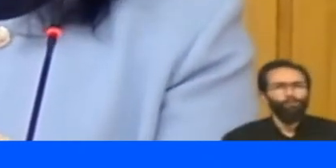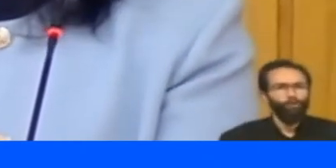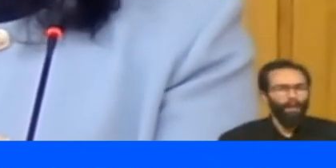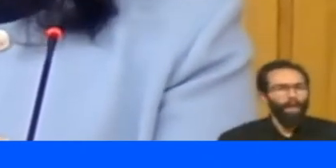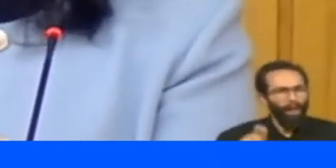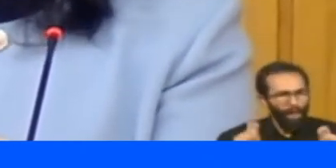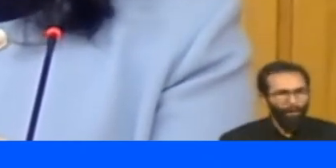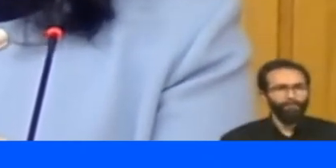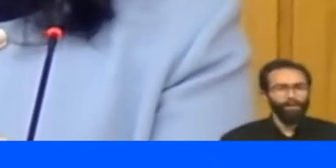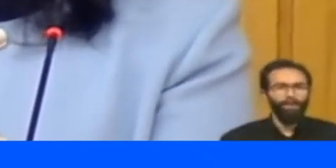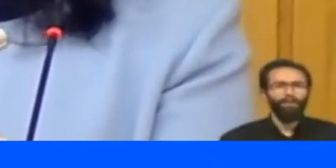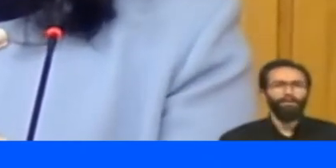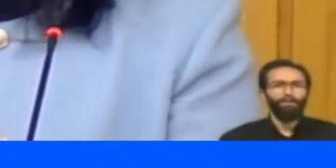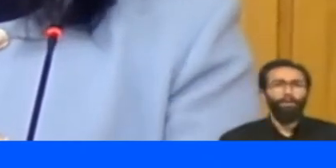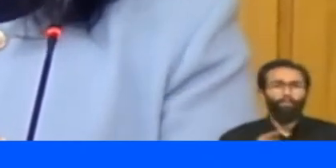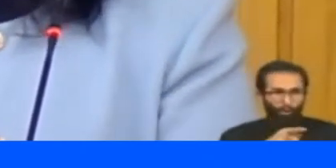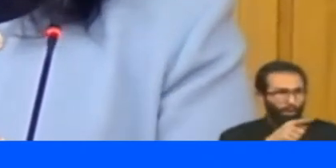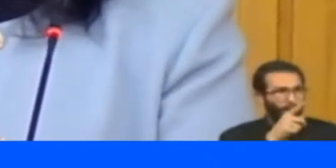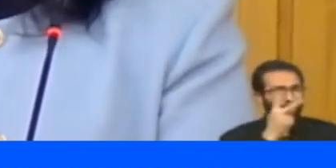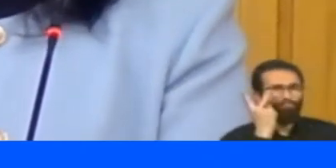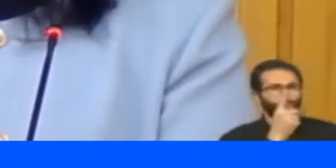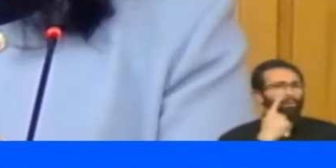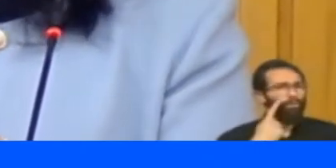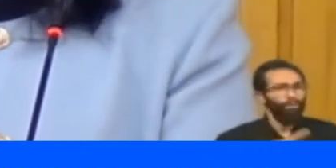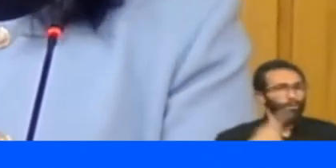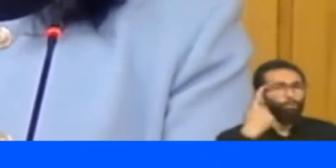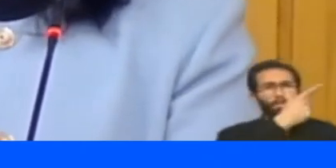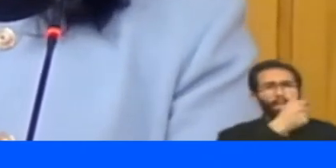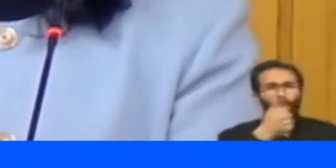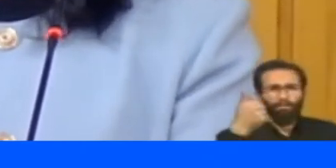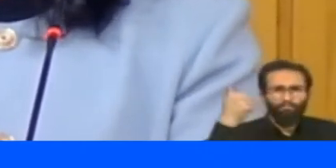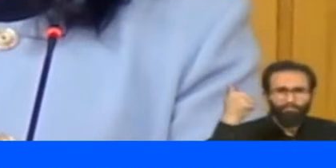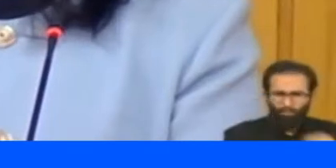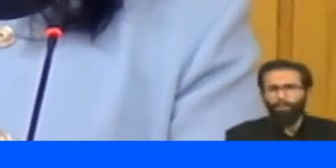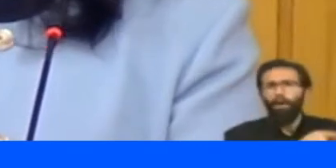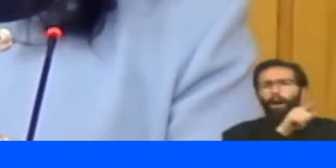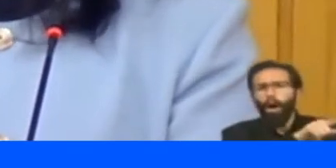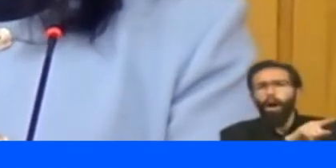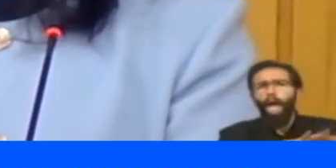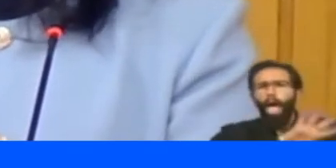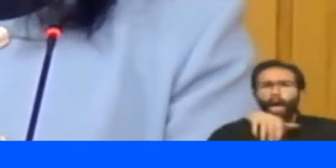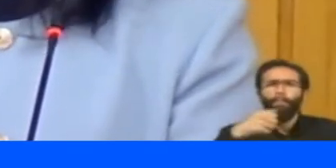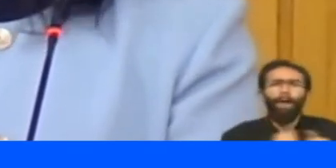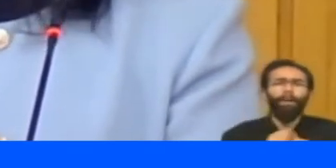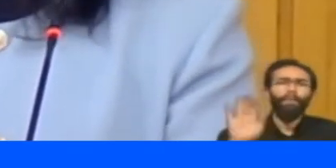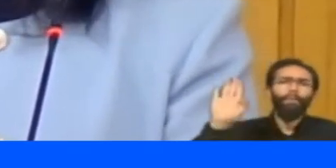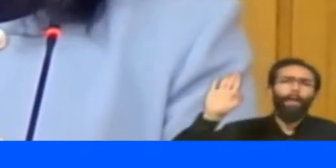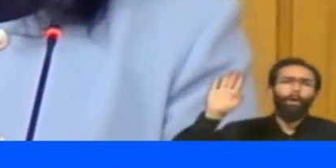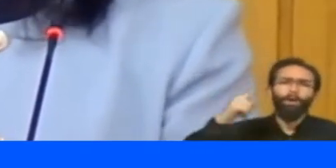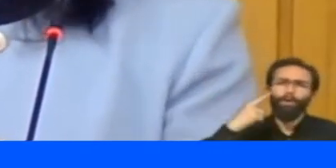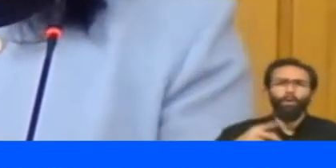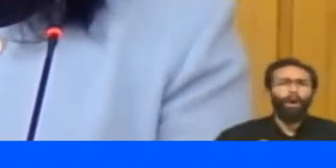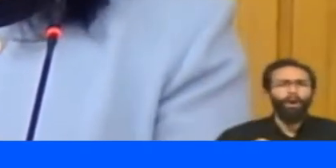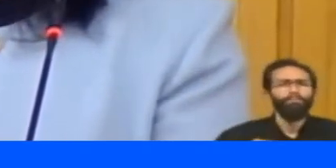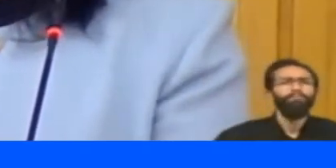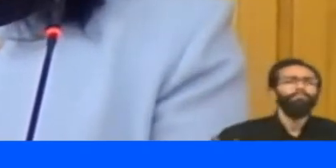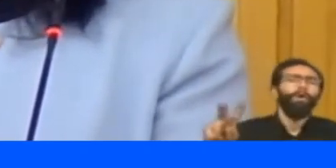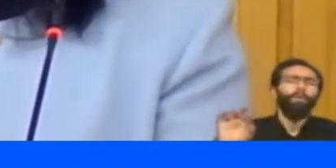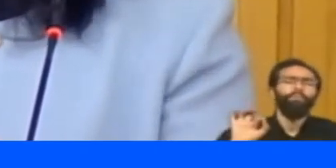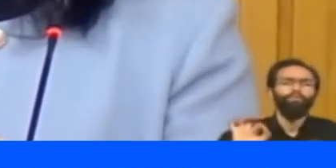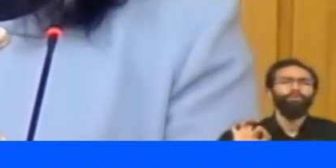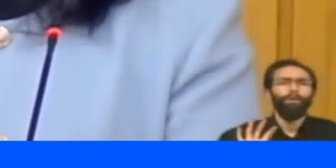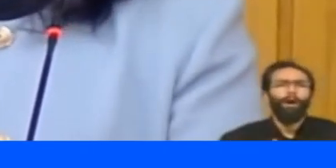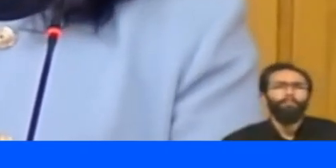çöküşten büyük bir demokrasi hamlesiyle mutlaka çıkacağız. O günler çok yakındır değerli